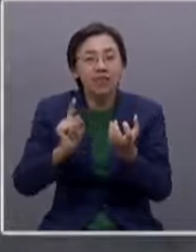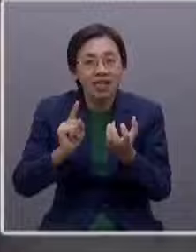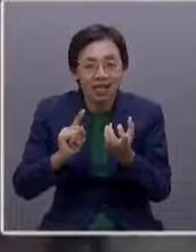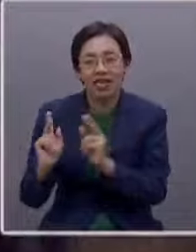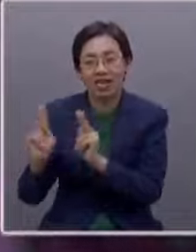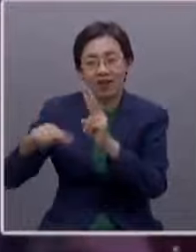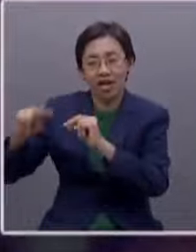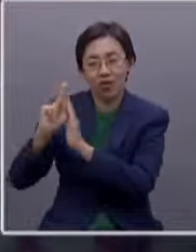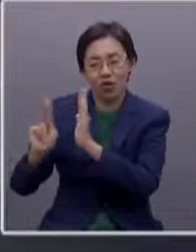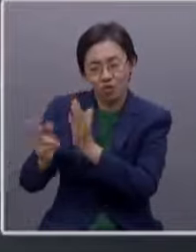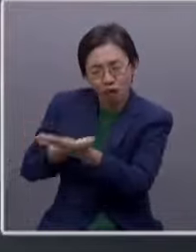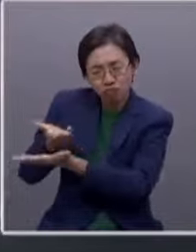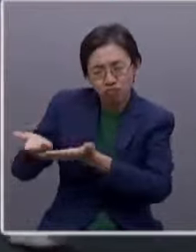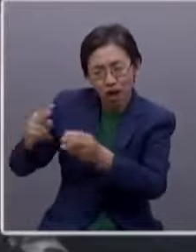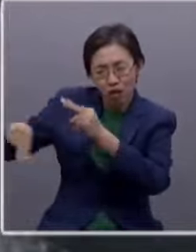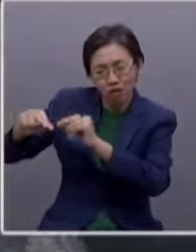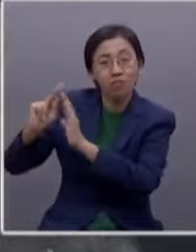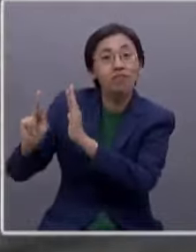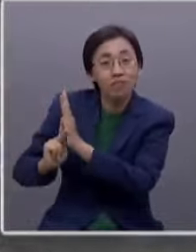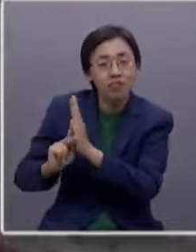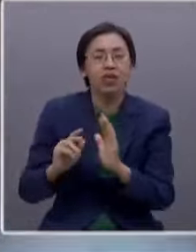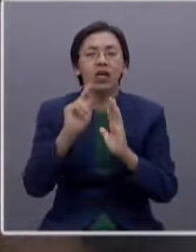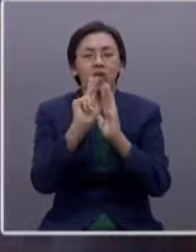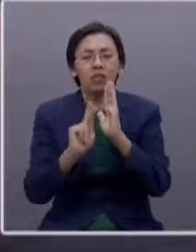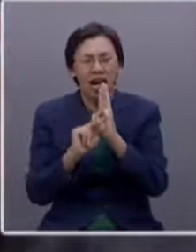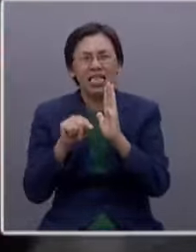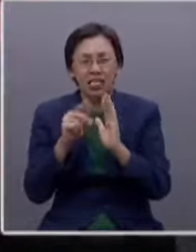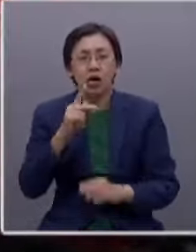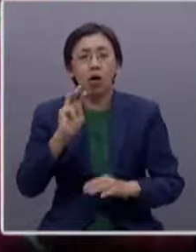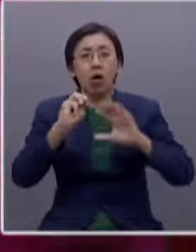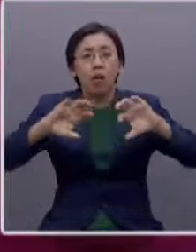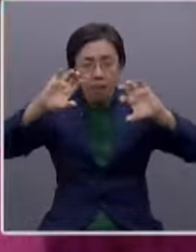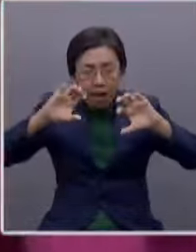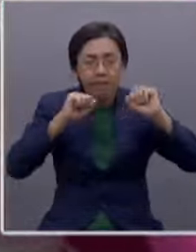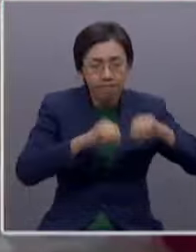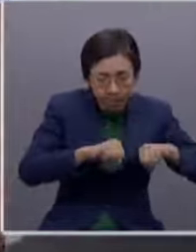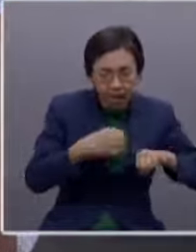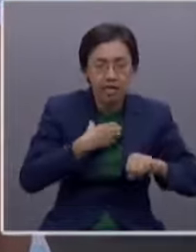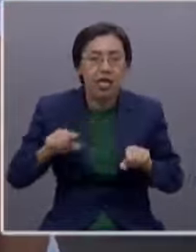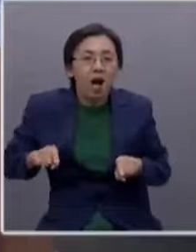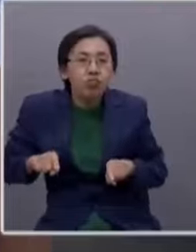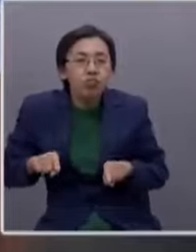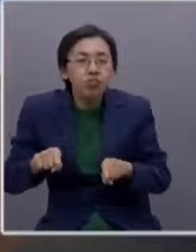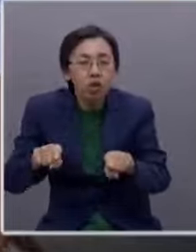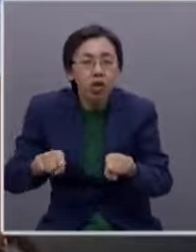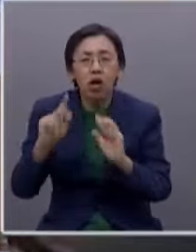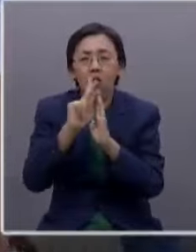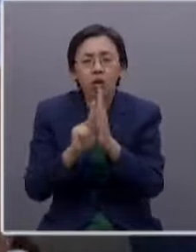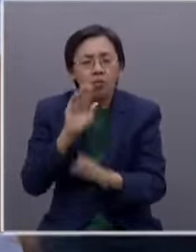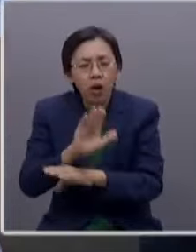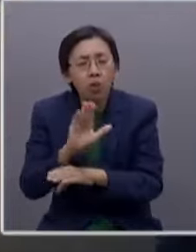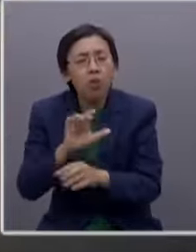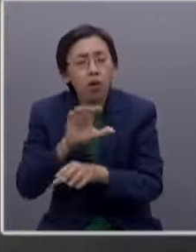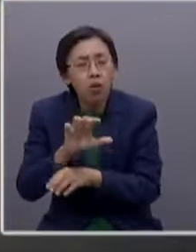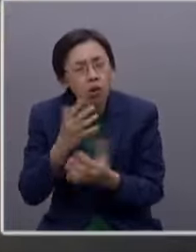ค่ะกำลังตรวจพิพิจารณาอยู่ครมเห็นชอบในหลักการแล้วก็อยากให้ไปคู่กันน่ะค่ะจะคุ้มครองใครบ้างครับคุ้มครองทุกคนเลย